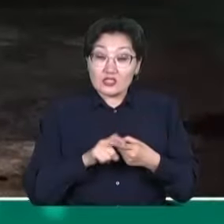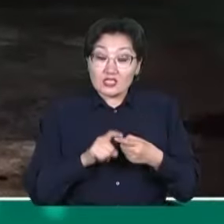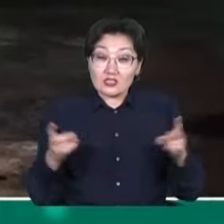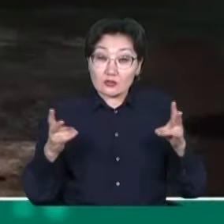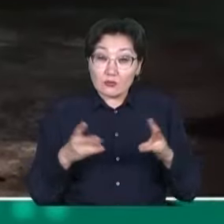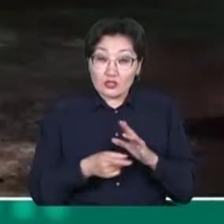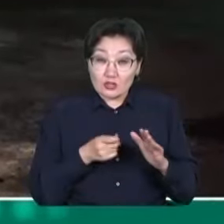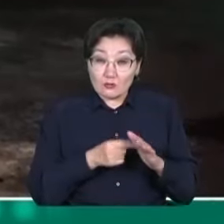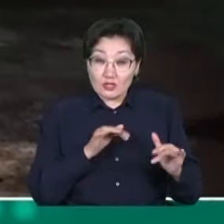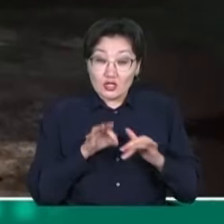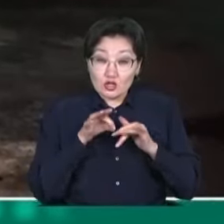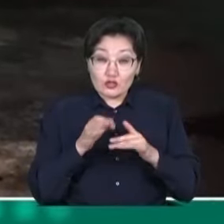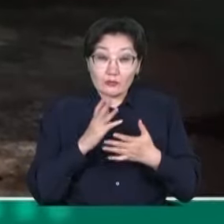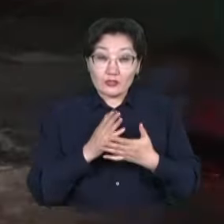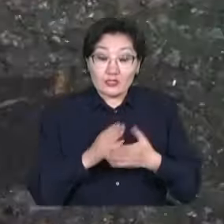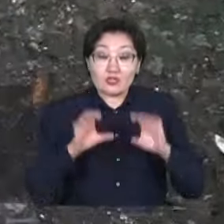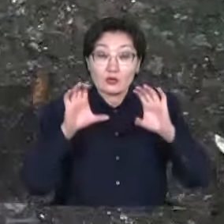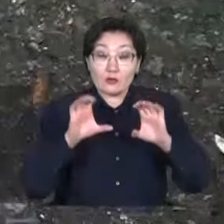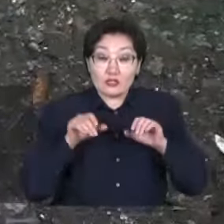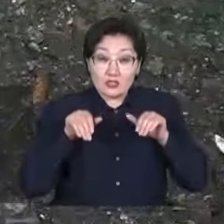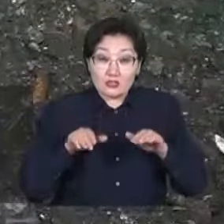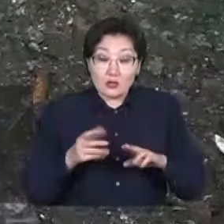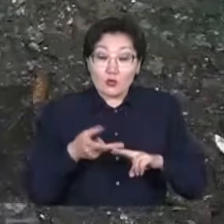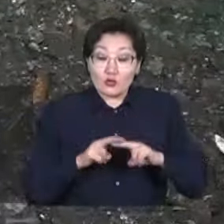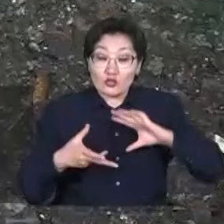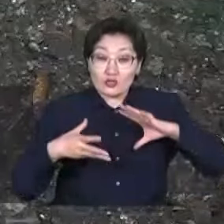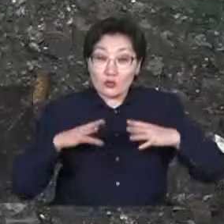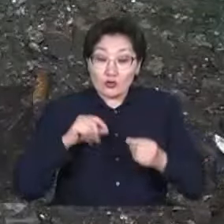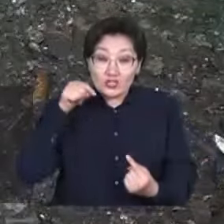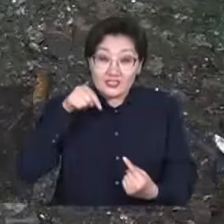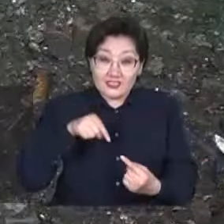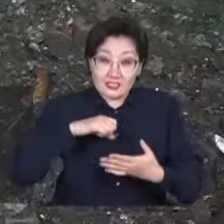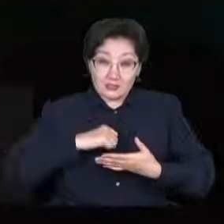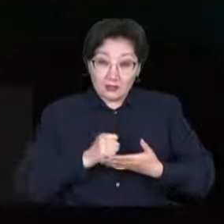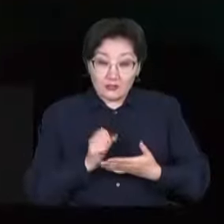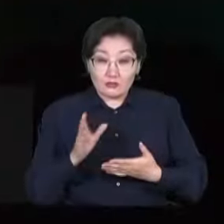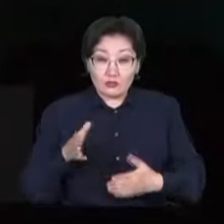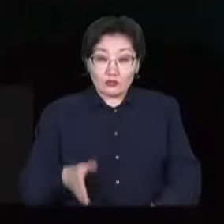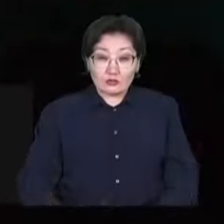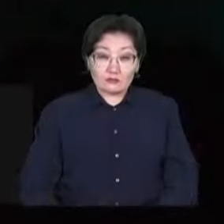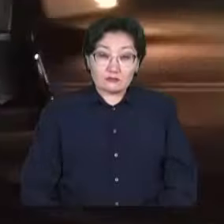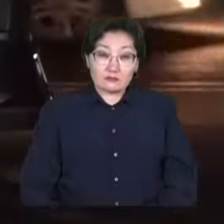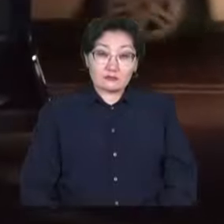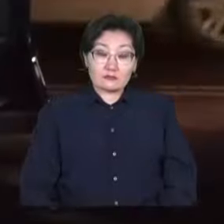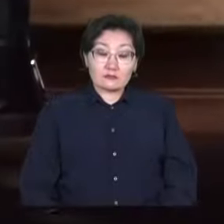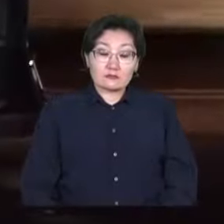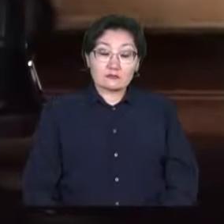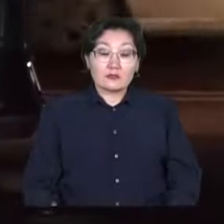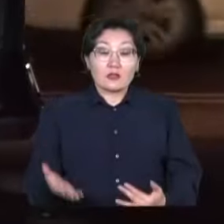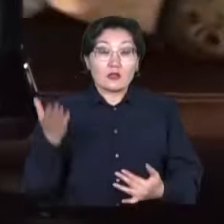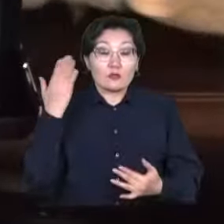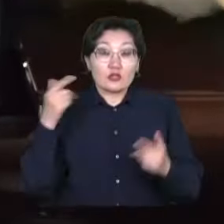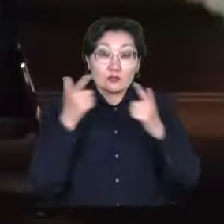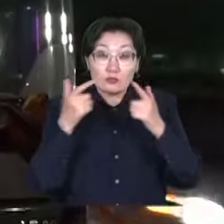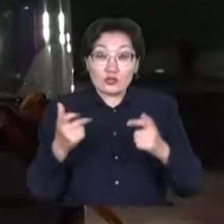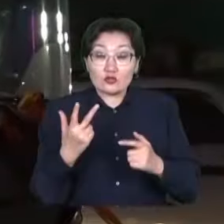тиісті сараптама тағайындалған. Заңды шешім соның қорытындысы бойынша қабылданатын болады. Бұрын хабарлағандай,